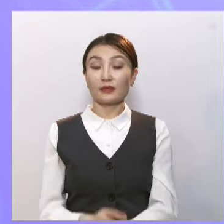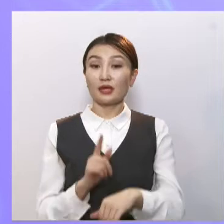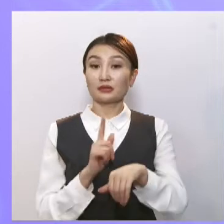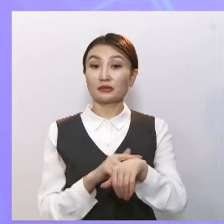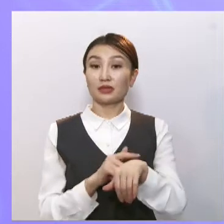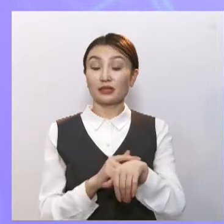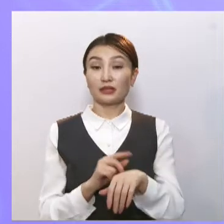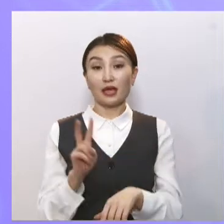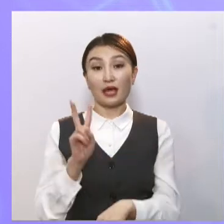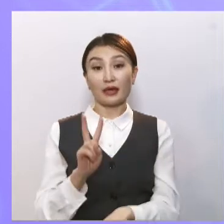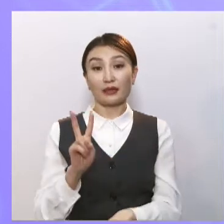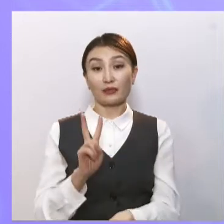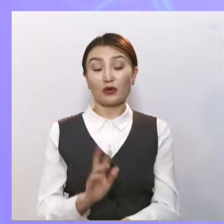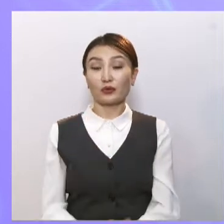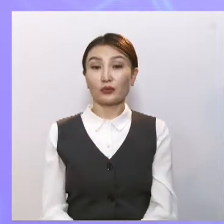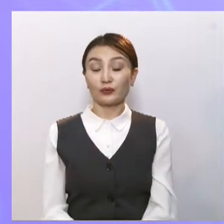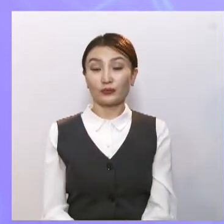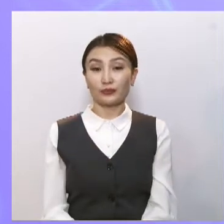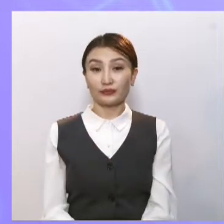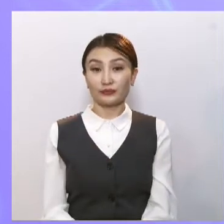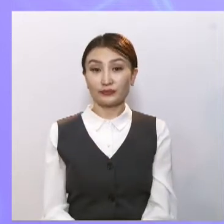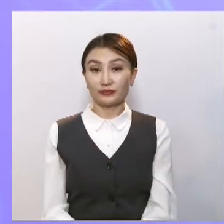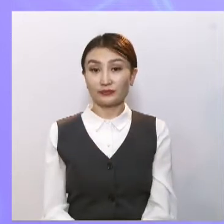Саат 2 болду.